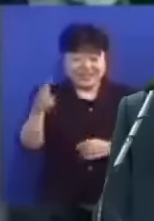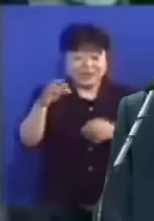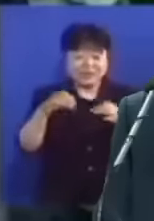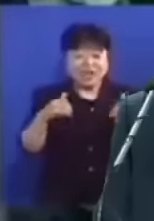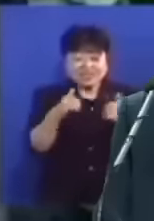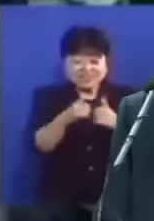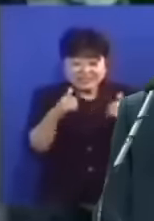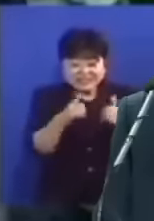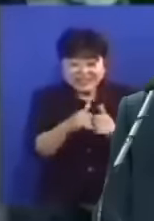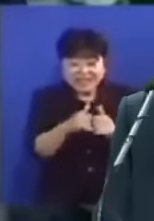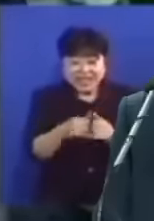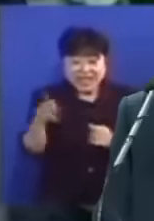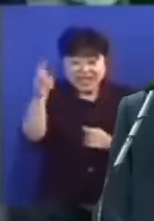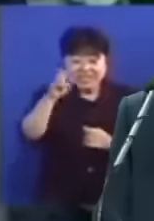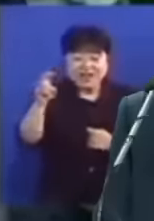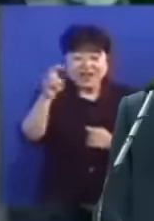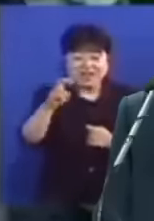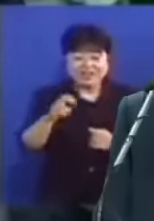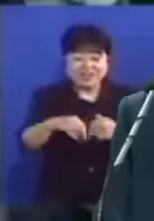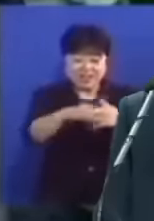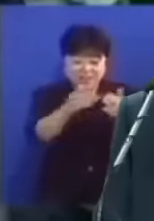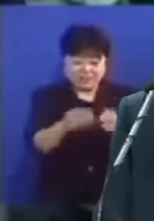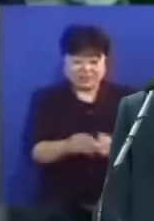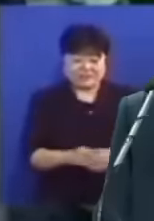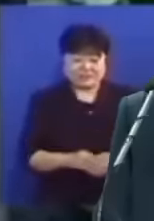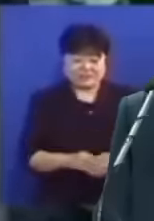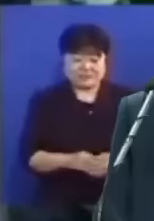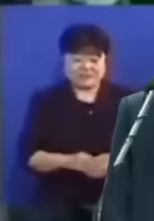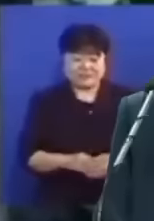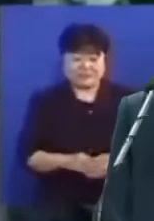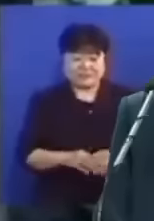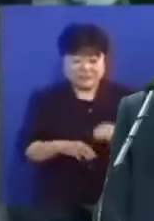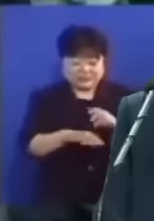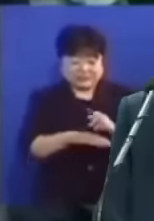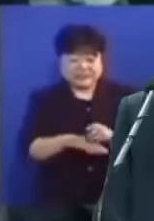세상에 전쟁에 나가는데 앞에 탱크가 나가든지